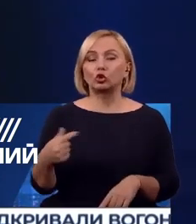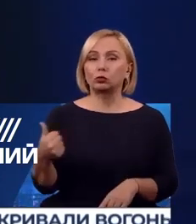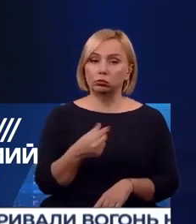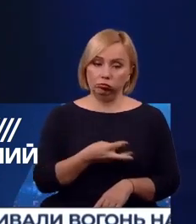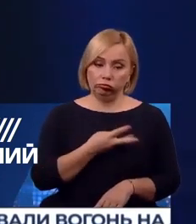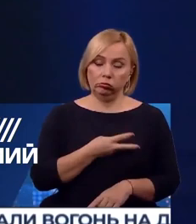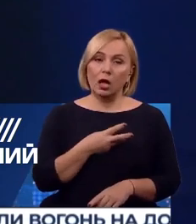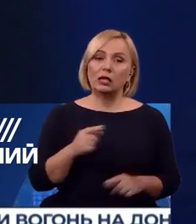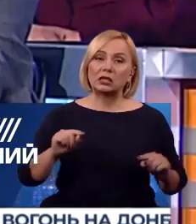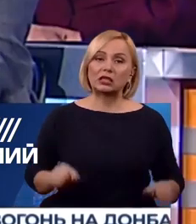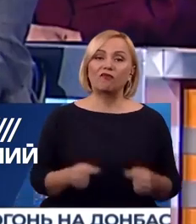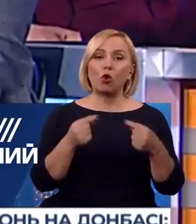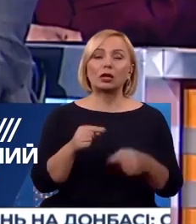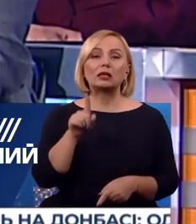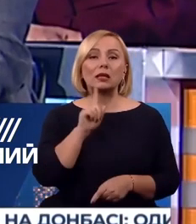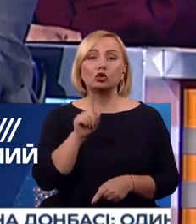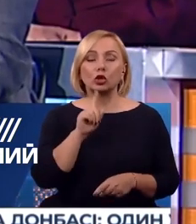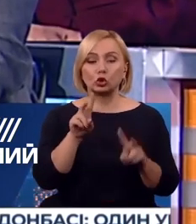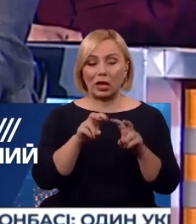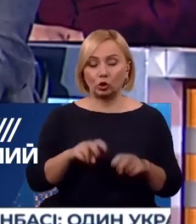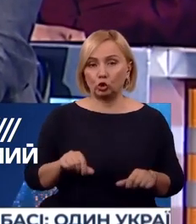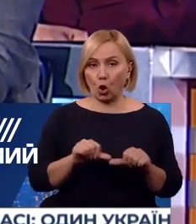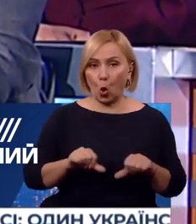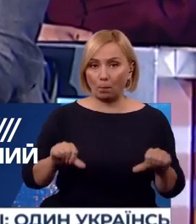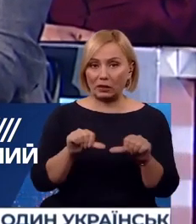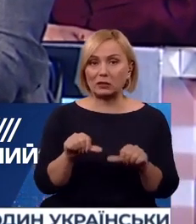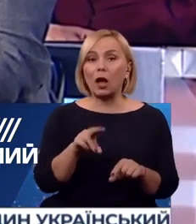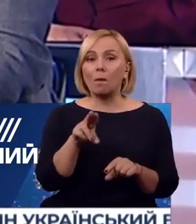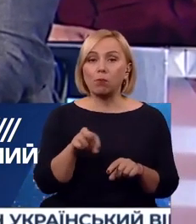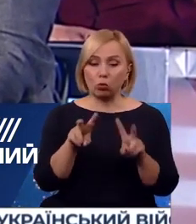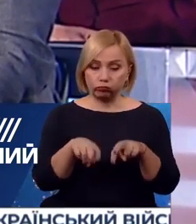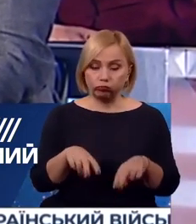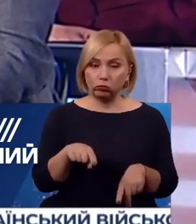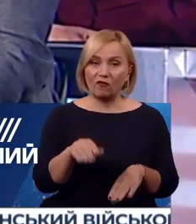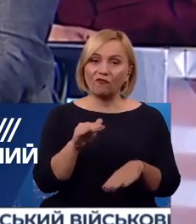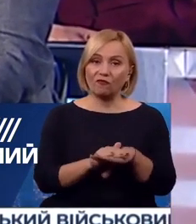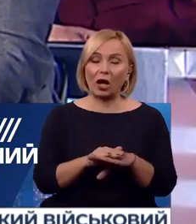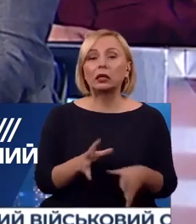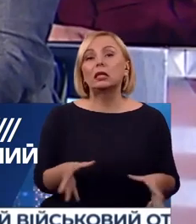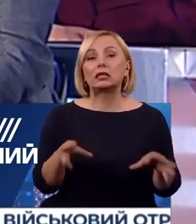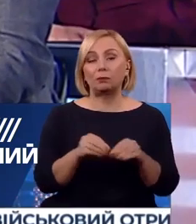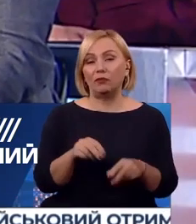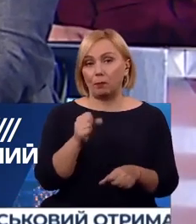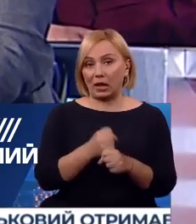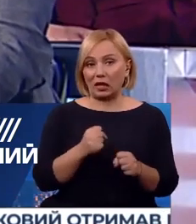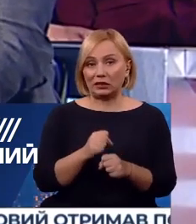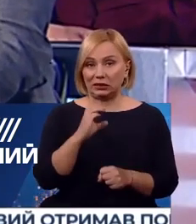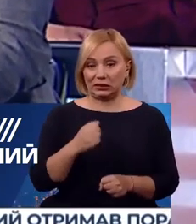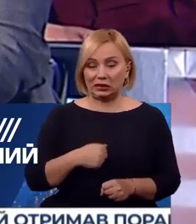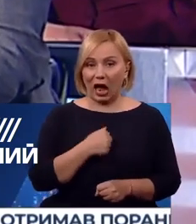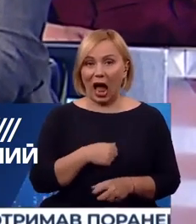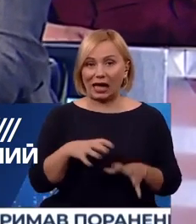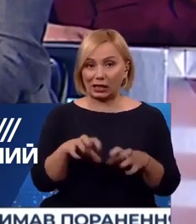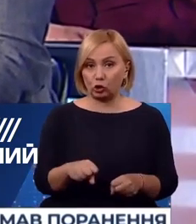створення тимчасової слідчої комісії Верховної Ради по розслідуванню цих фактів, фактично співпраці з агресором. Бо це реально